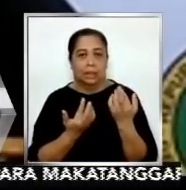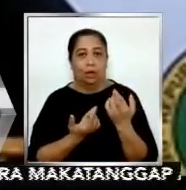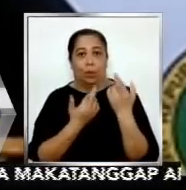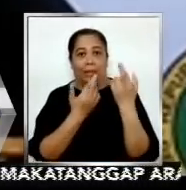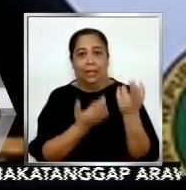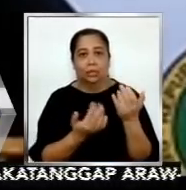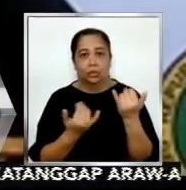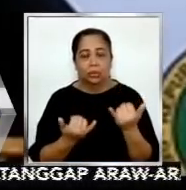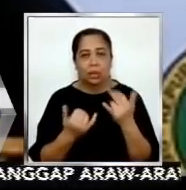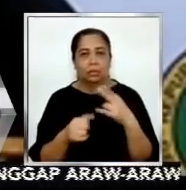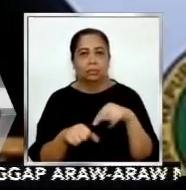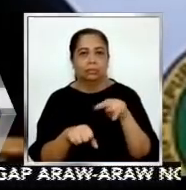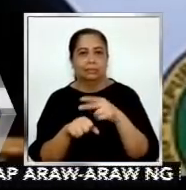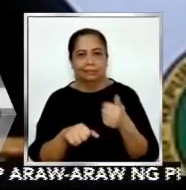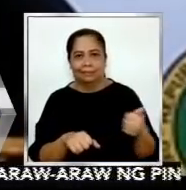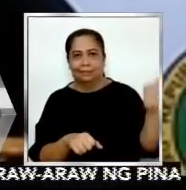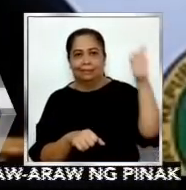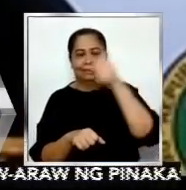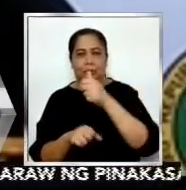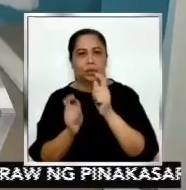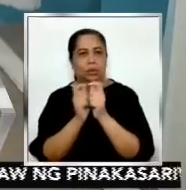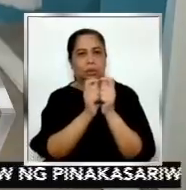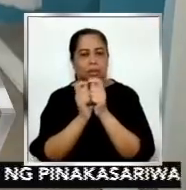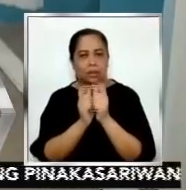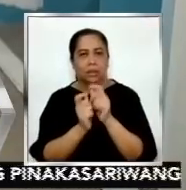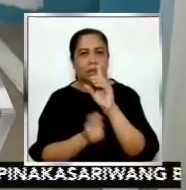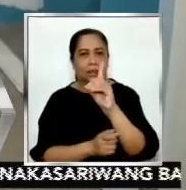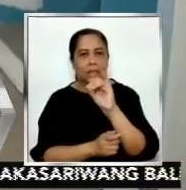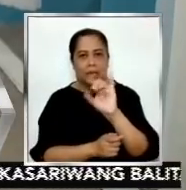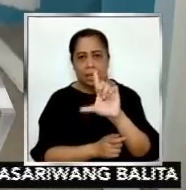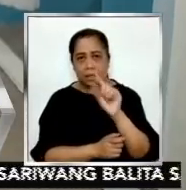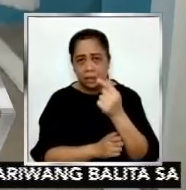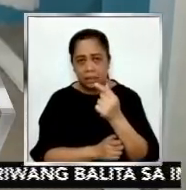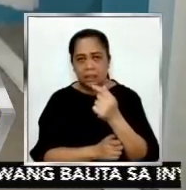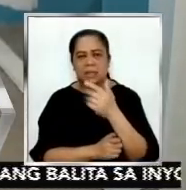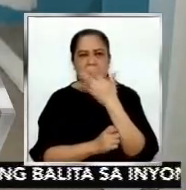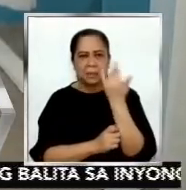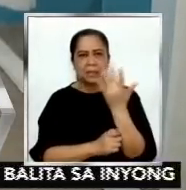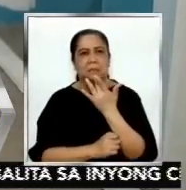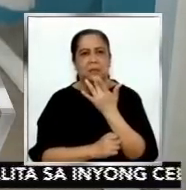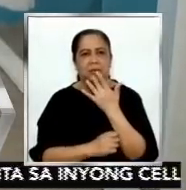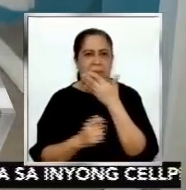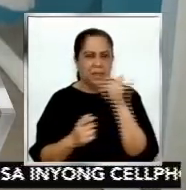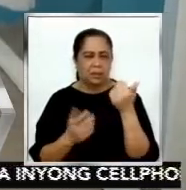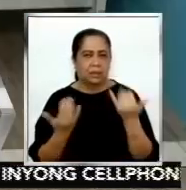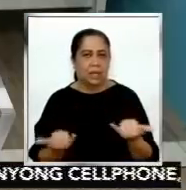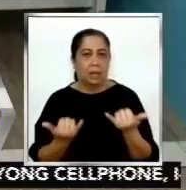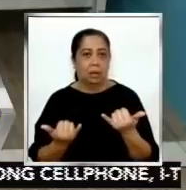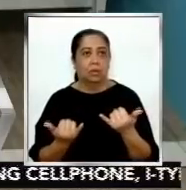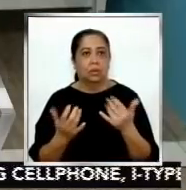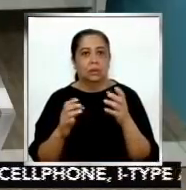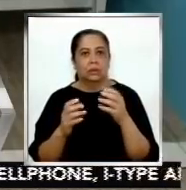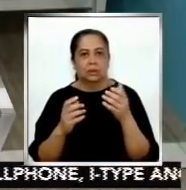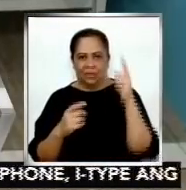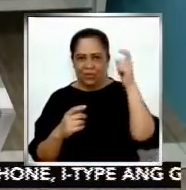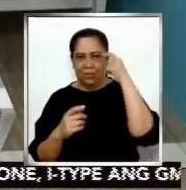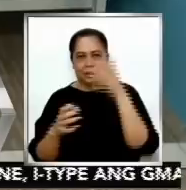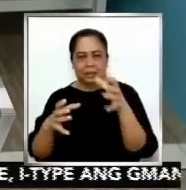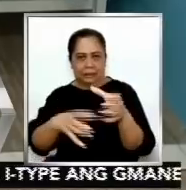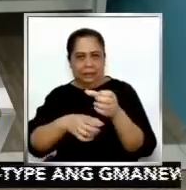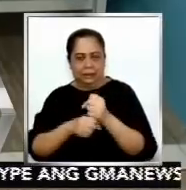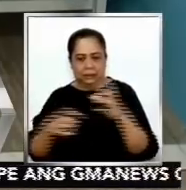National Task Force together with the ILG na mas preferred na ngayon ng gobyerno para mas ma-contain natin ang